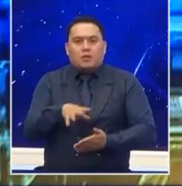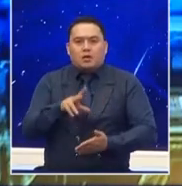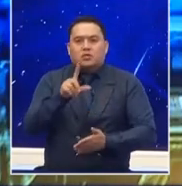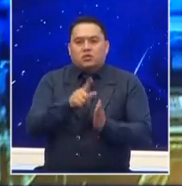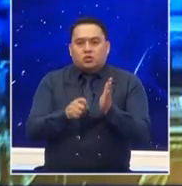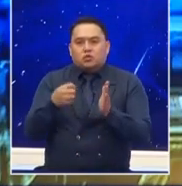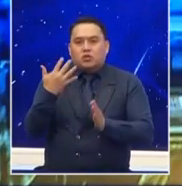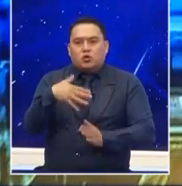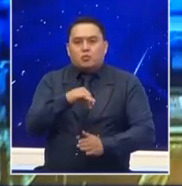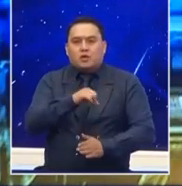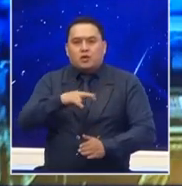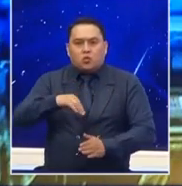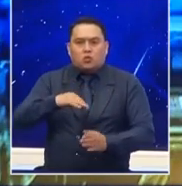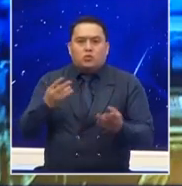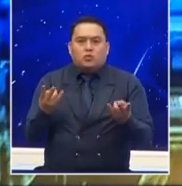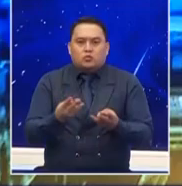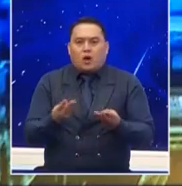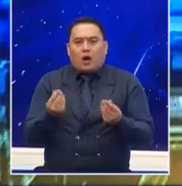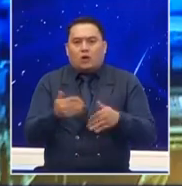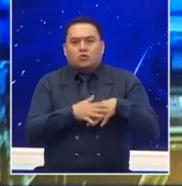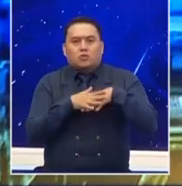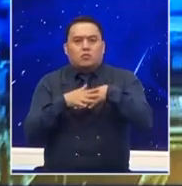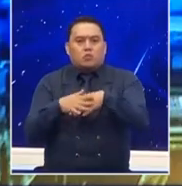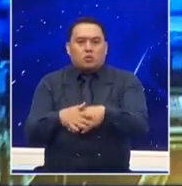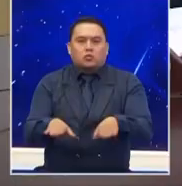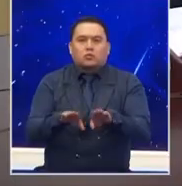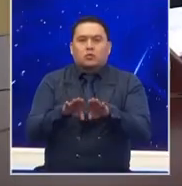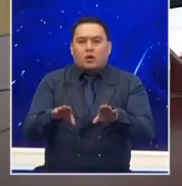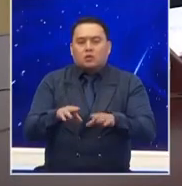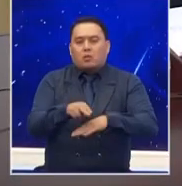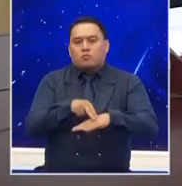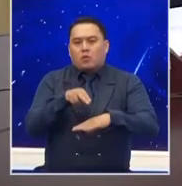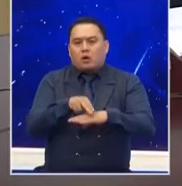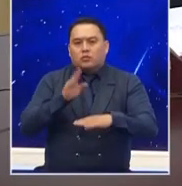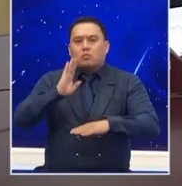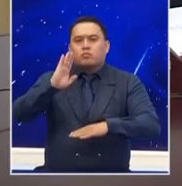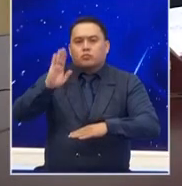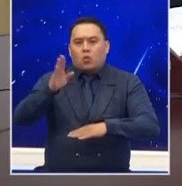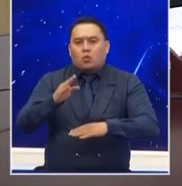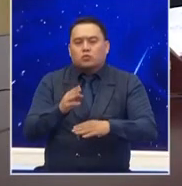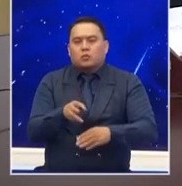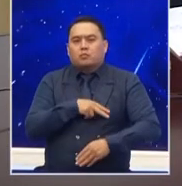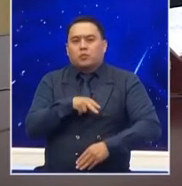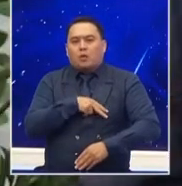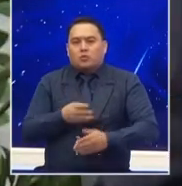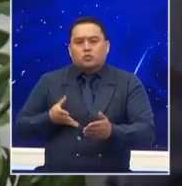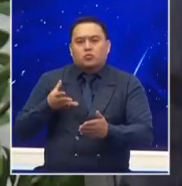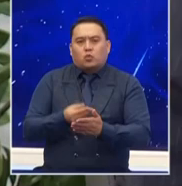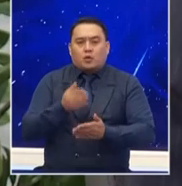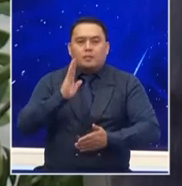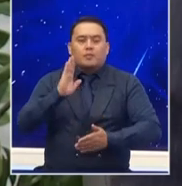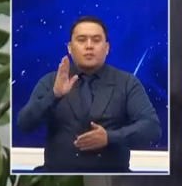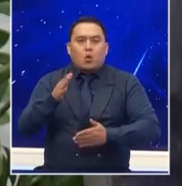үшін 750 миллионға жуық қаржы бөлінді. Тағы құқық қорғау қызметкерлеріне алдағы уақытта сыйақы төленетін болады. Індетпен